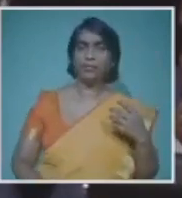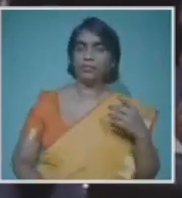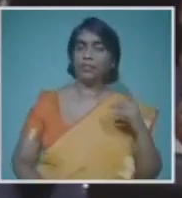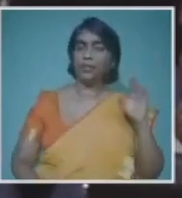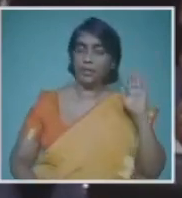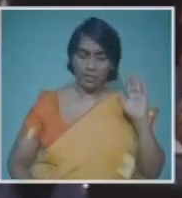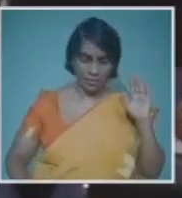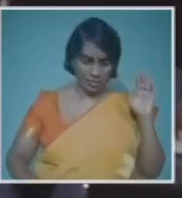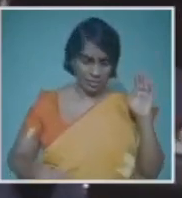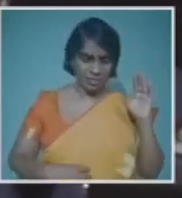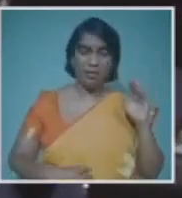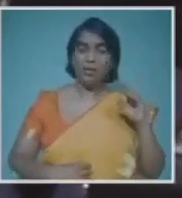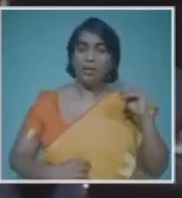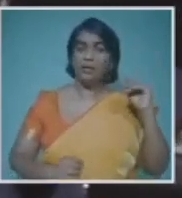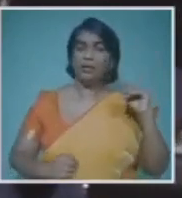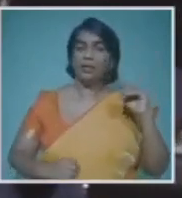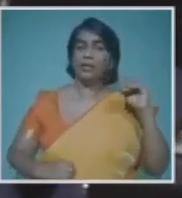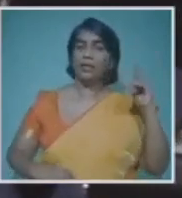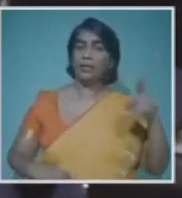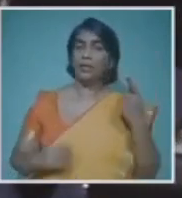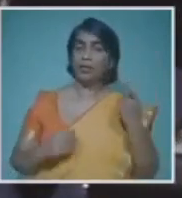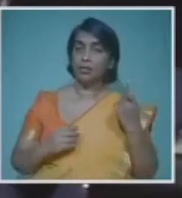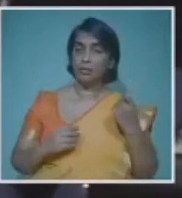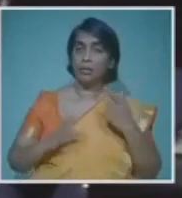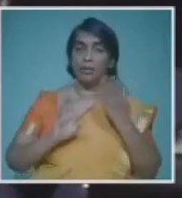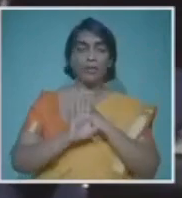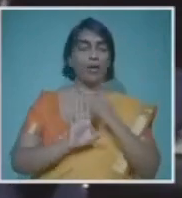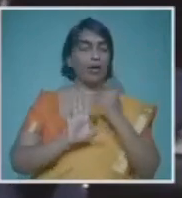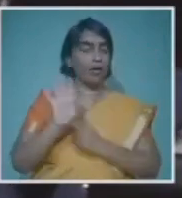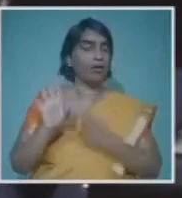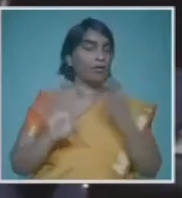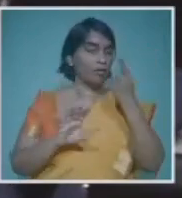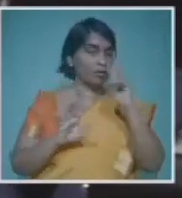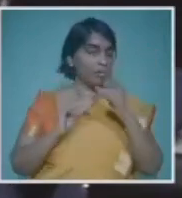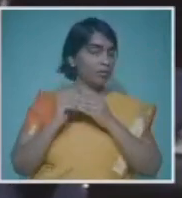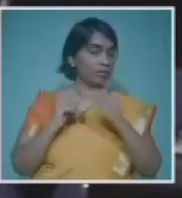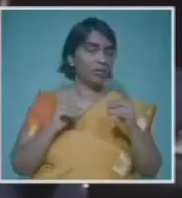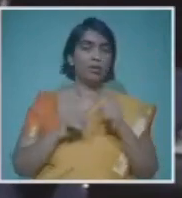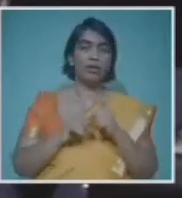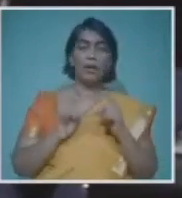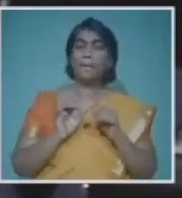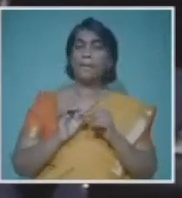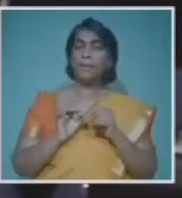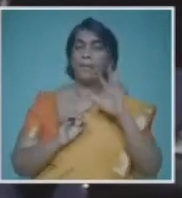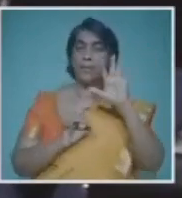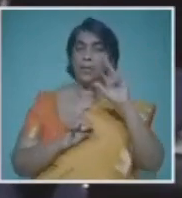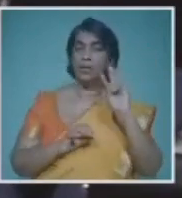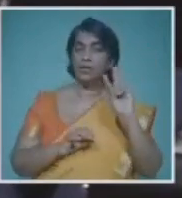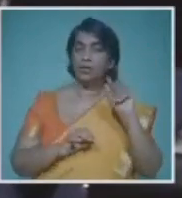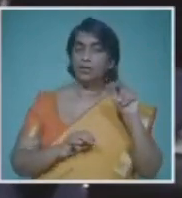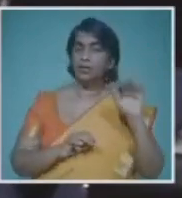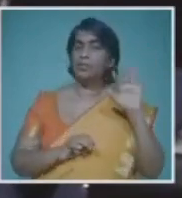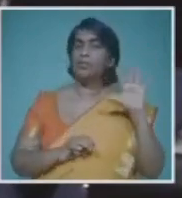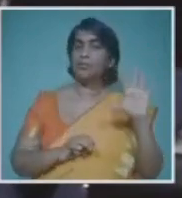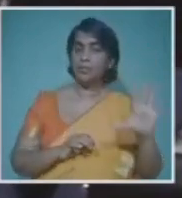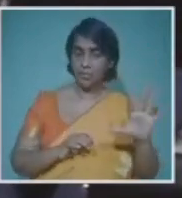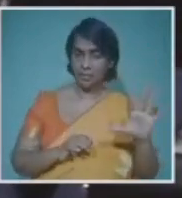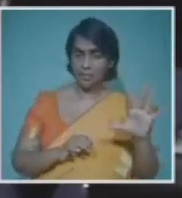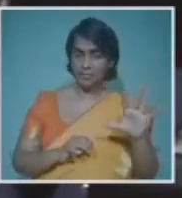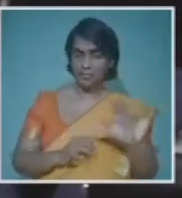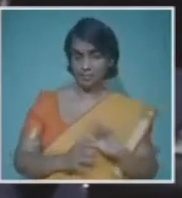ඒ ගෙනාපු නැති මුදල් ප්‍රමාණය පහුගිය අවුරුදු 12 දී ඩොලර් බිලියන 53.5ක් කියලා